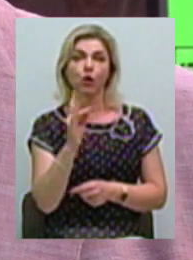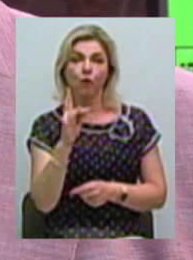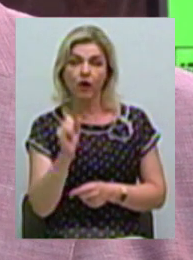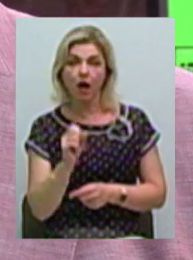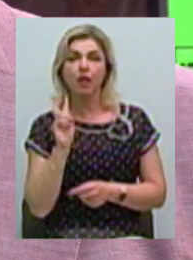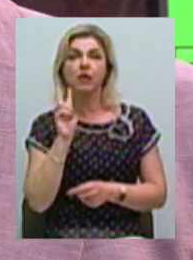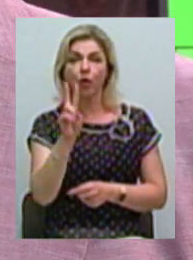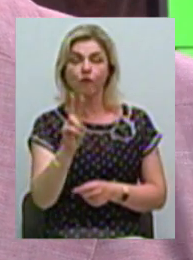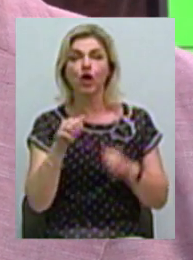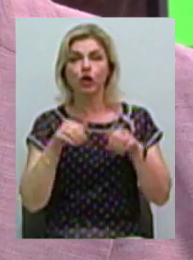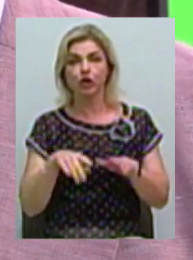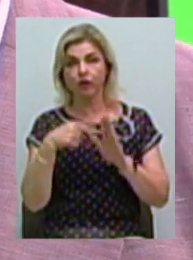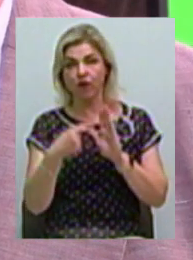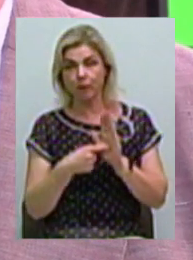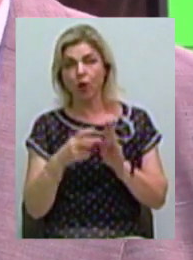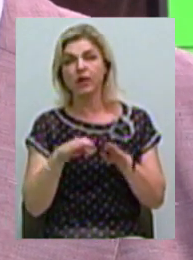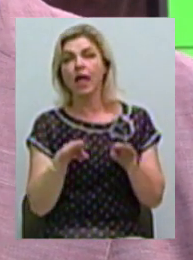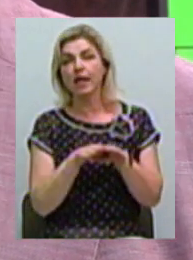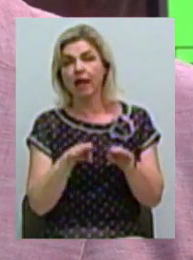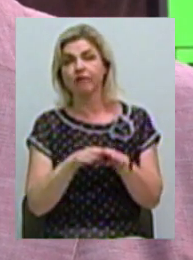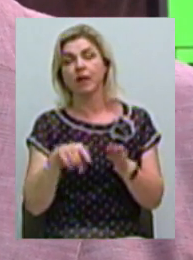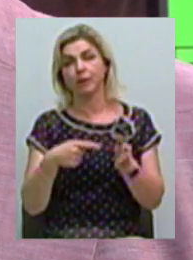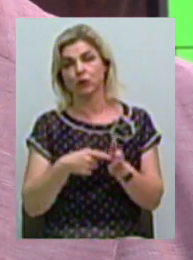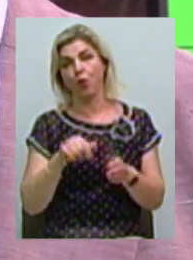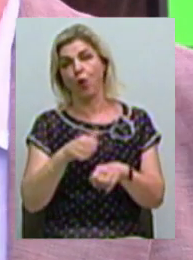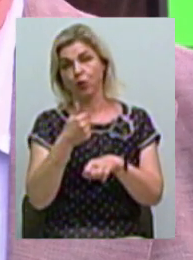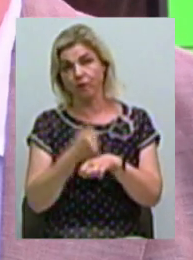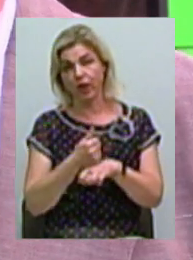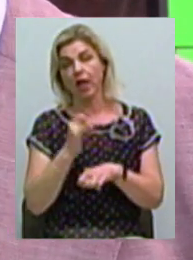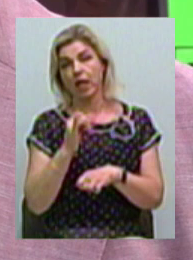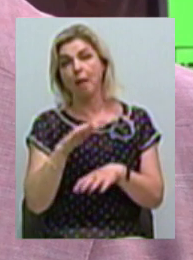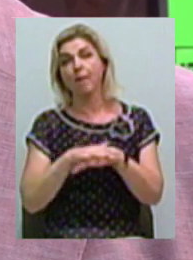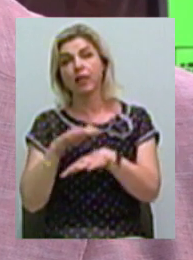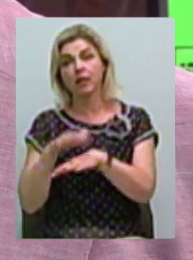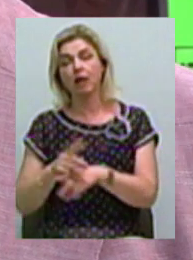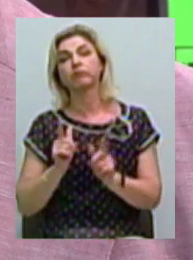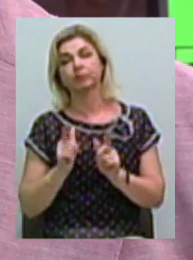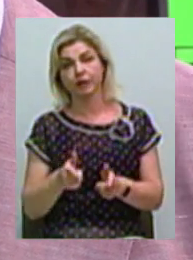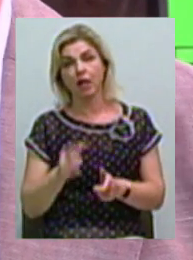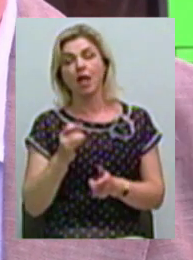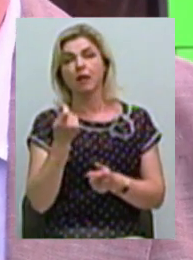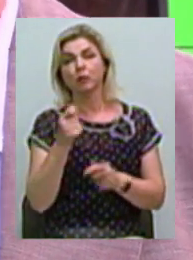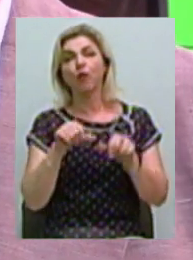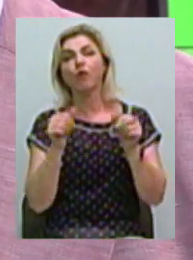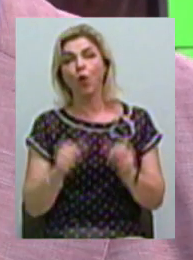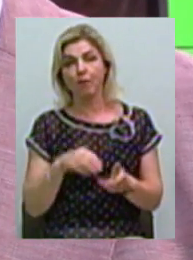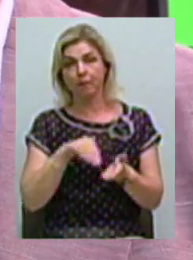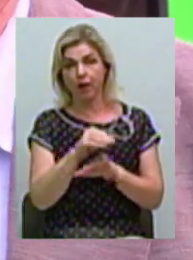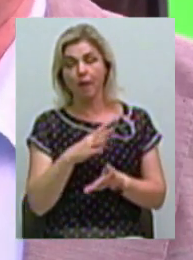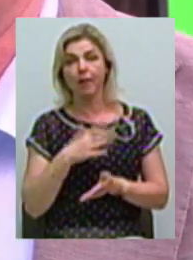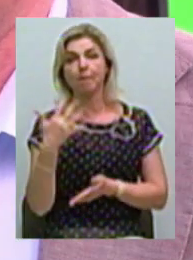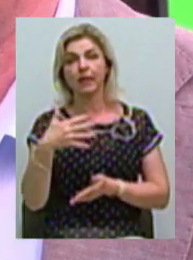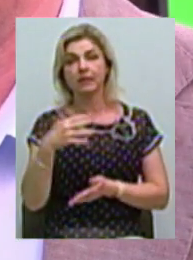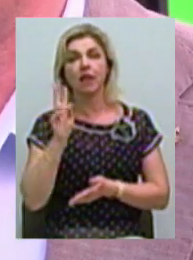рішення на рівні міського голови, і банкіри з нами погодилися. Ми трішки поміняли формат придбання. Було просто 50